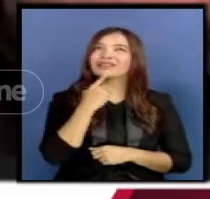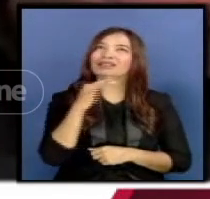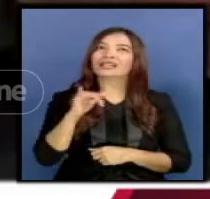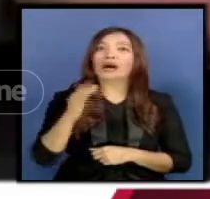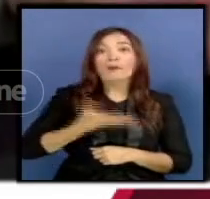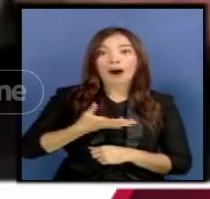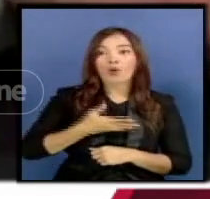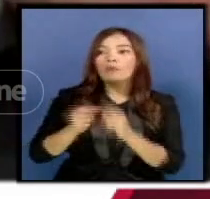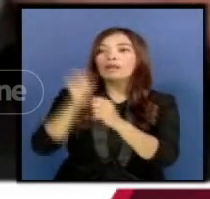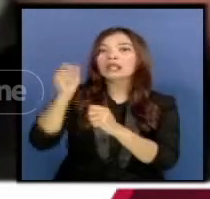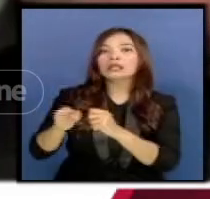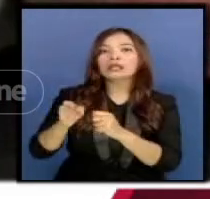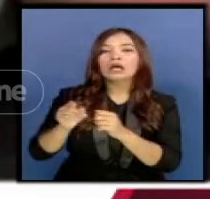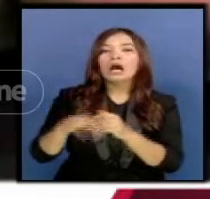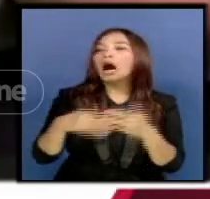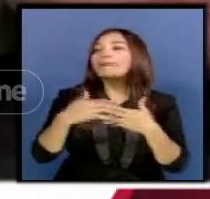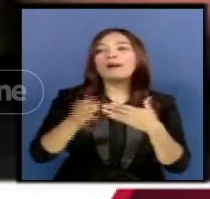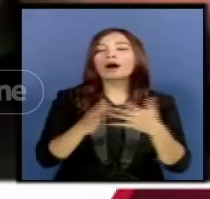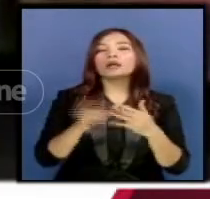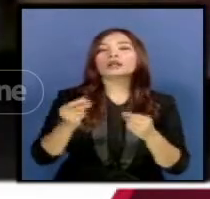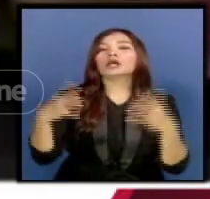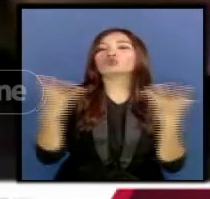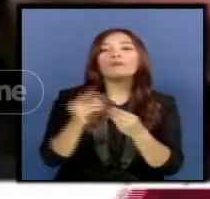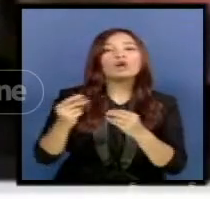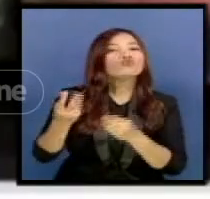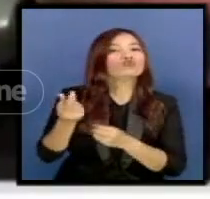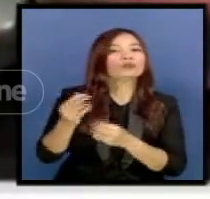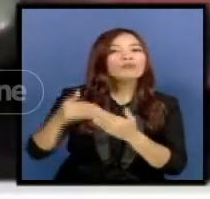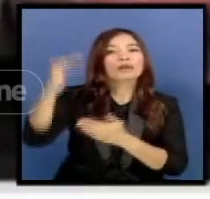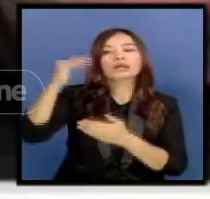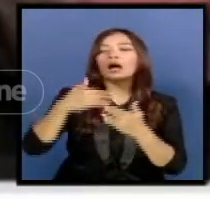mendapatkan tiket. Iya. Tapi yang terjadi adalah ini. Jadi tetap harus hati-hati ke depannya.